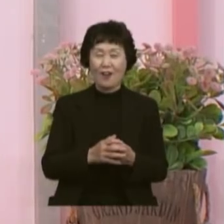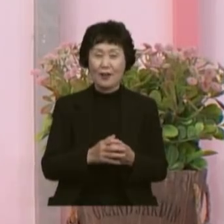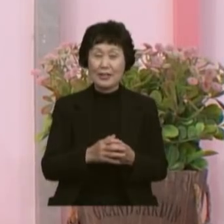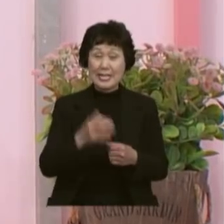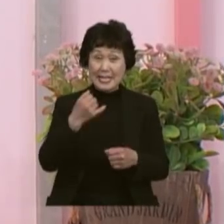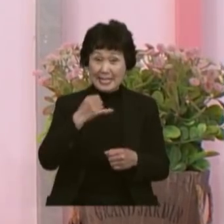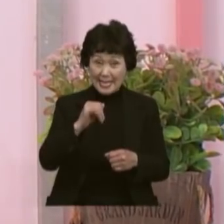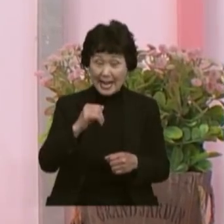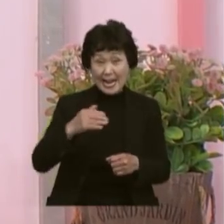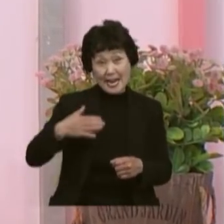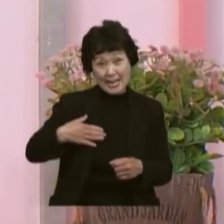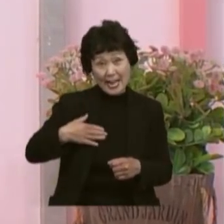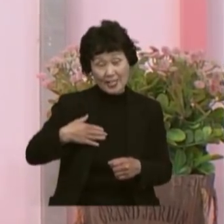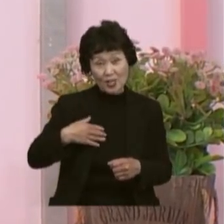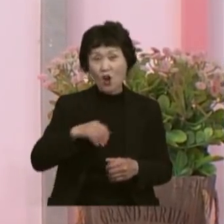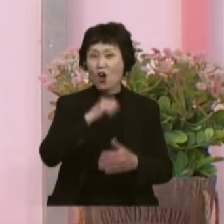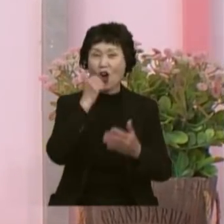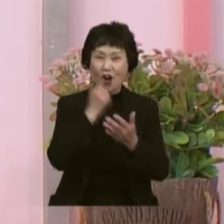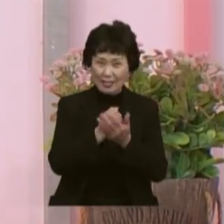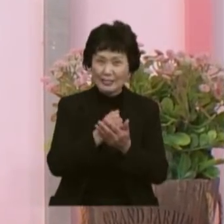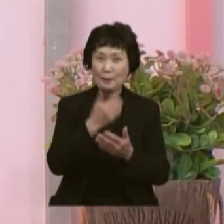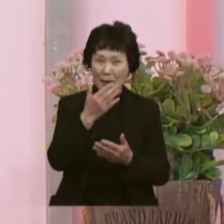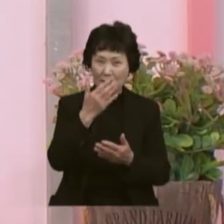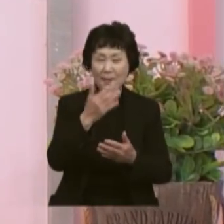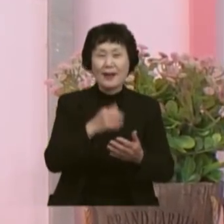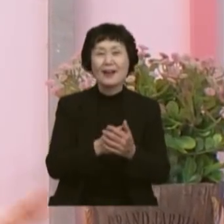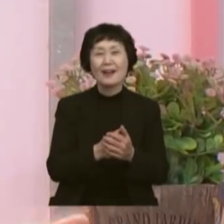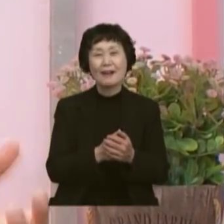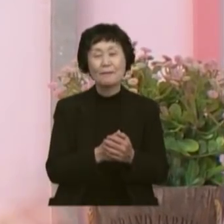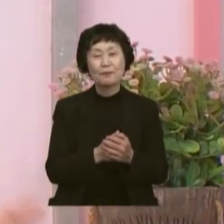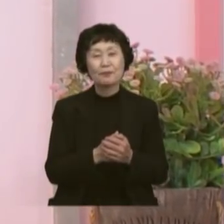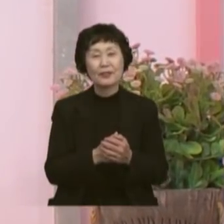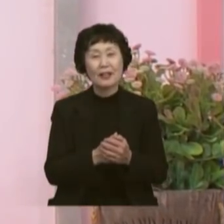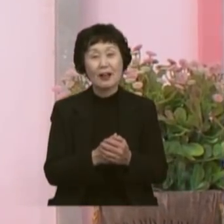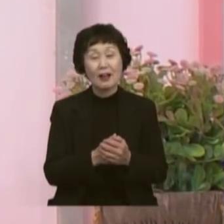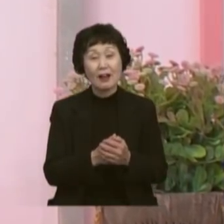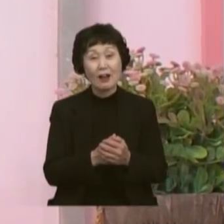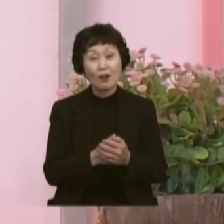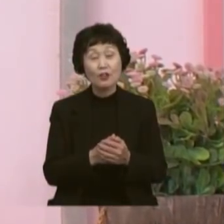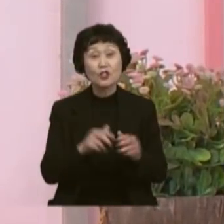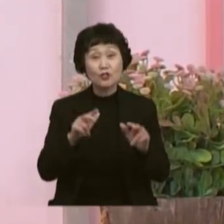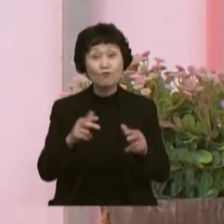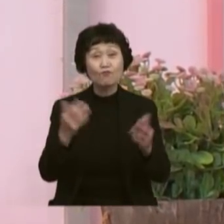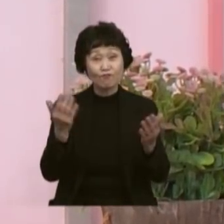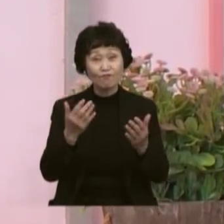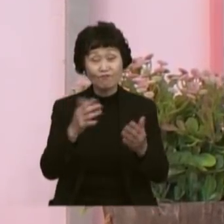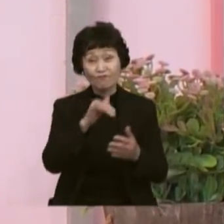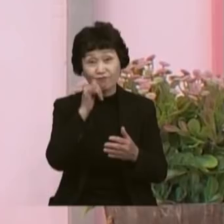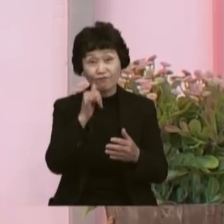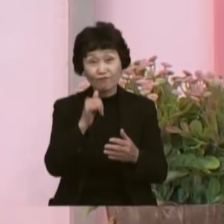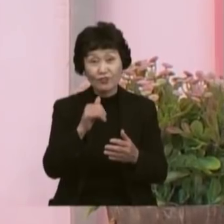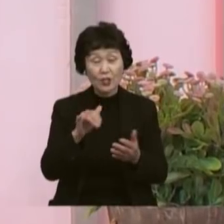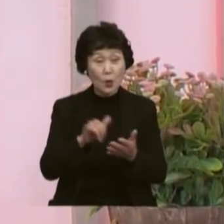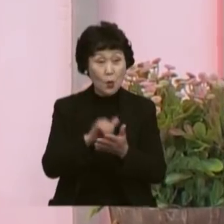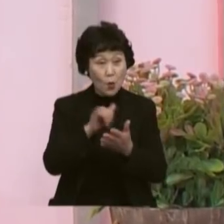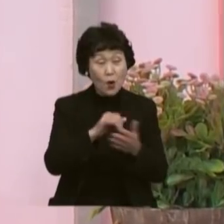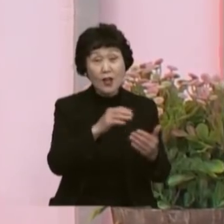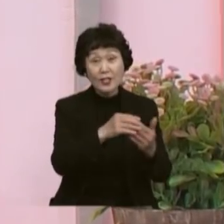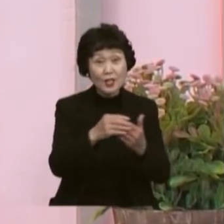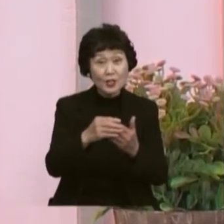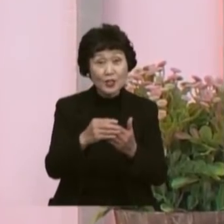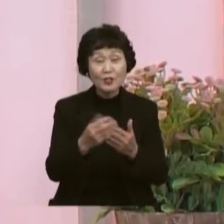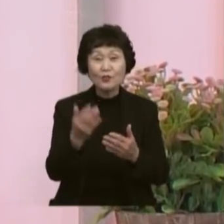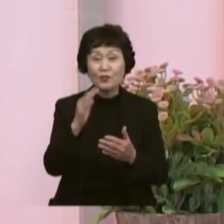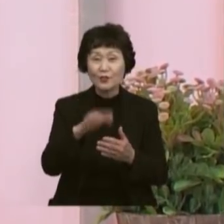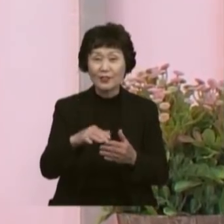사이즈로. 간이 잘 걸 기억한대나? 뭐 그렇대요. 그래서 자기는 이제 가서 일하고 싶으니까 그 공항 데려다 주는데 걔가